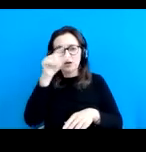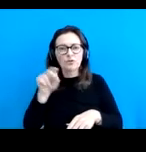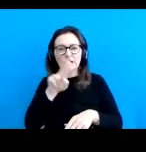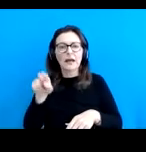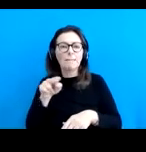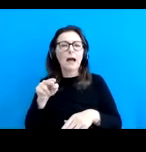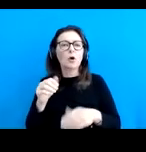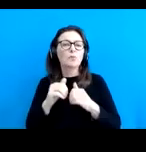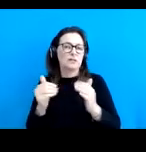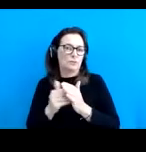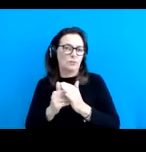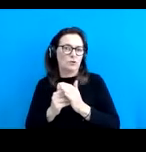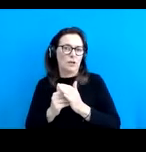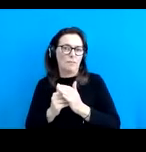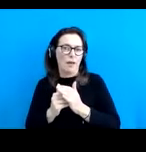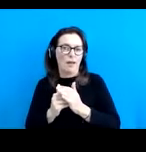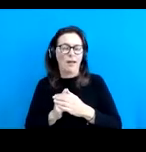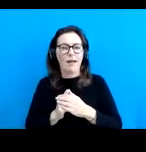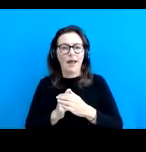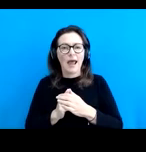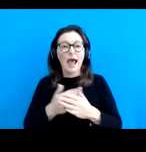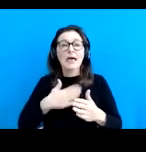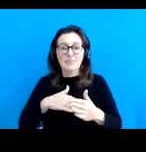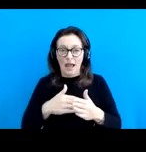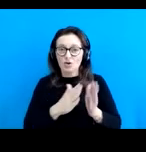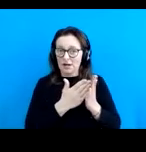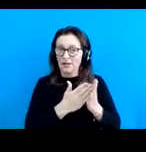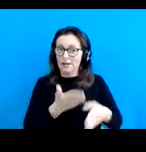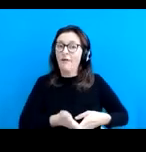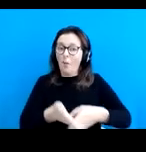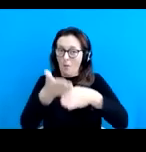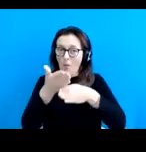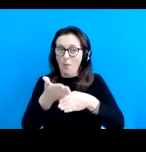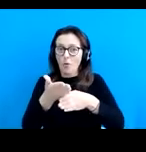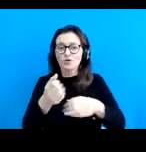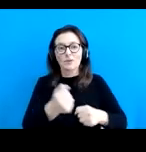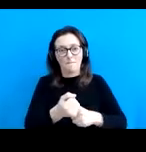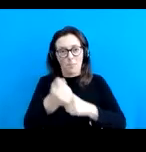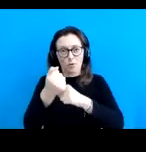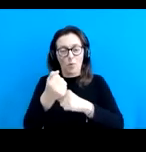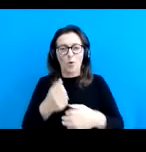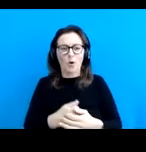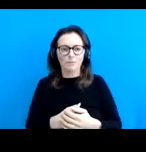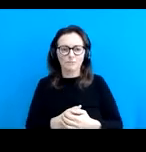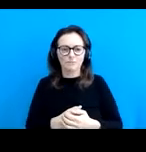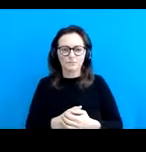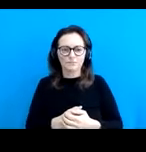disleksijo. Naj vam bo naša knjiga v pomoč in v podporo.